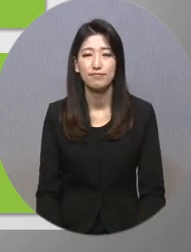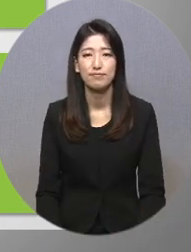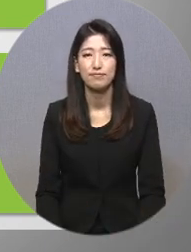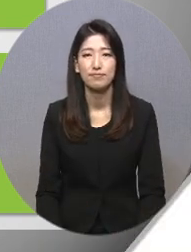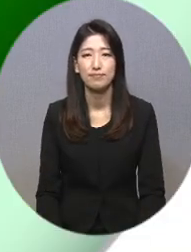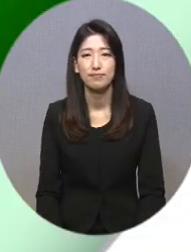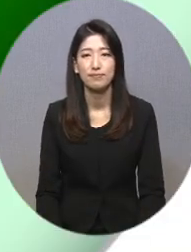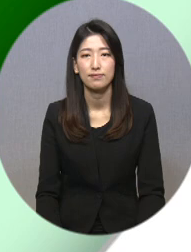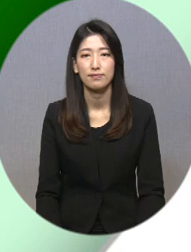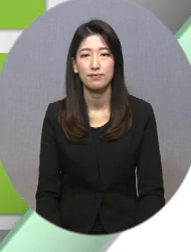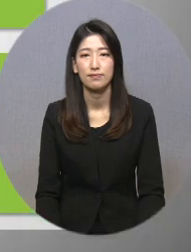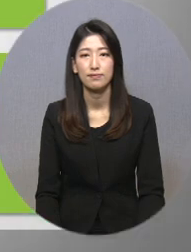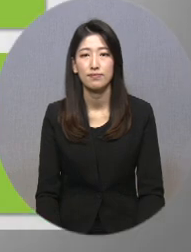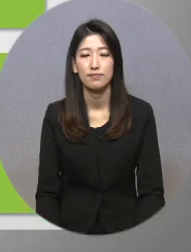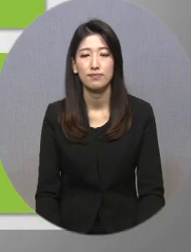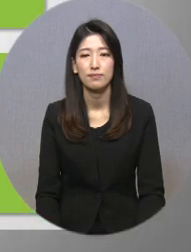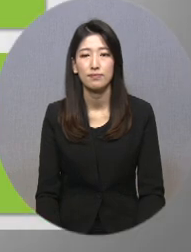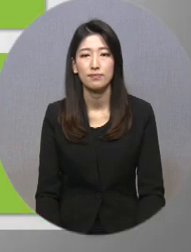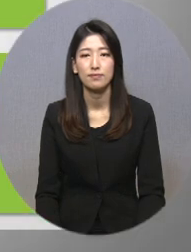충남지사입니다.